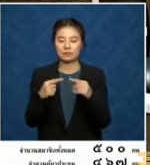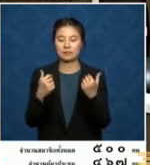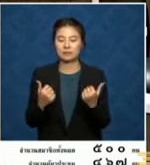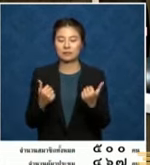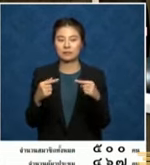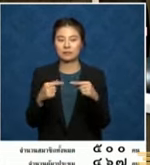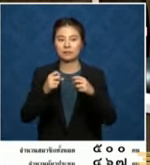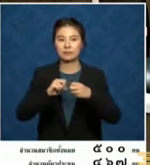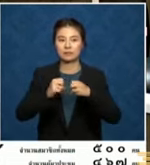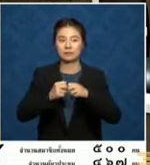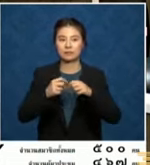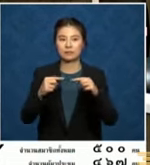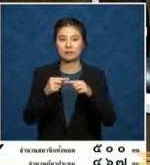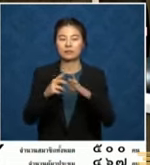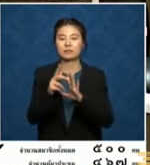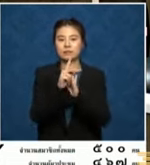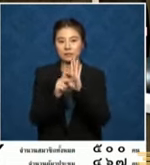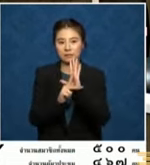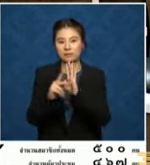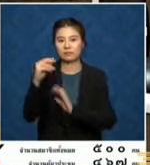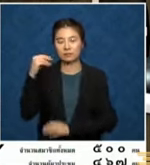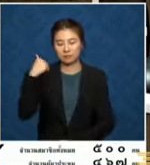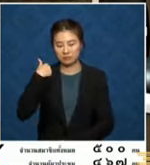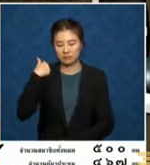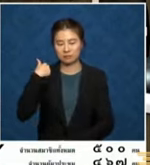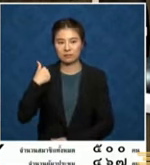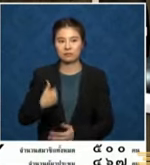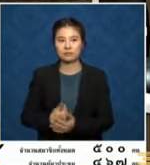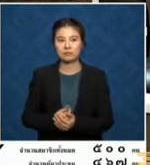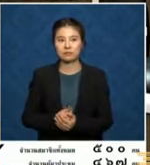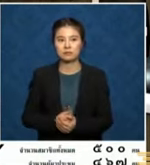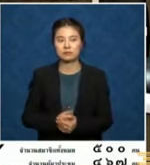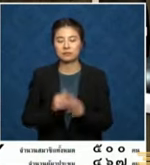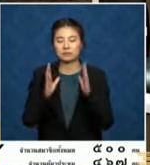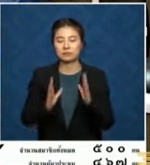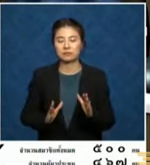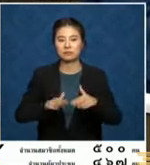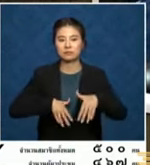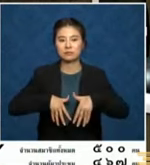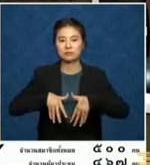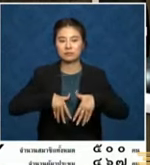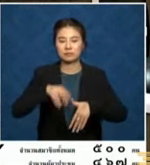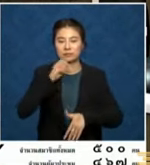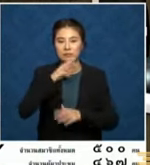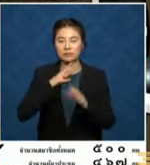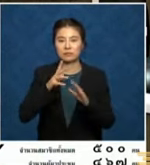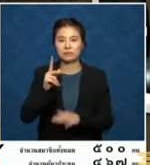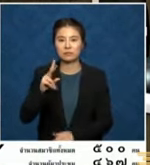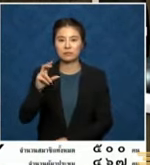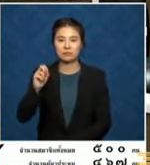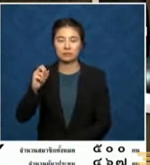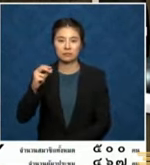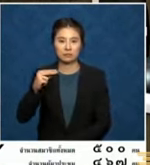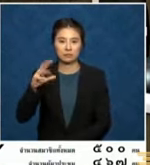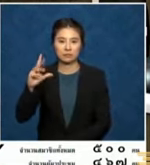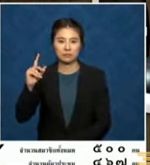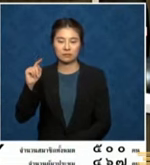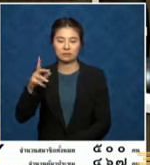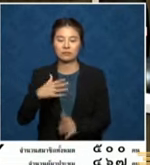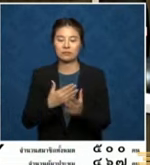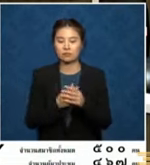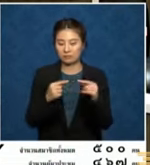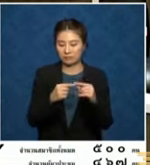ปัญหาในแง่ตัวกฎหมายด้วยซ้ำไปครับท่านประธานท่านประธานชาวบ้านบอกผมอย่างนี้ครับคทช.เนี่ยก็คือมันเป็นหลักการเรื่องของการเช่าที่ดิน